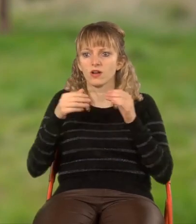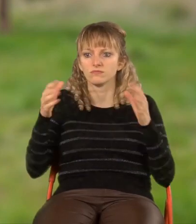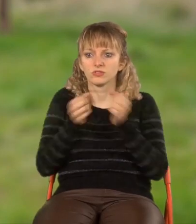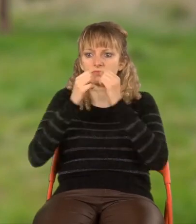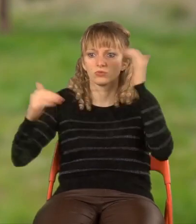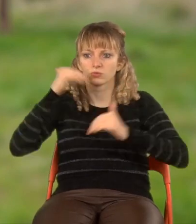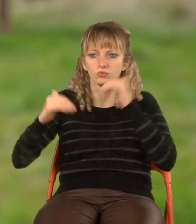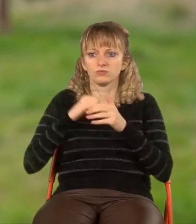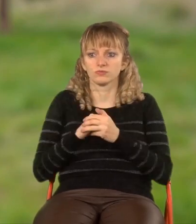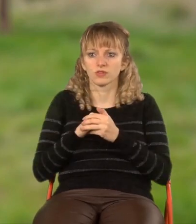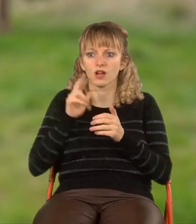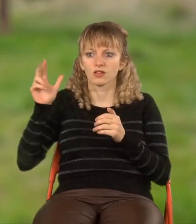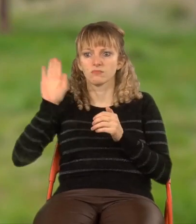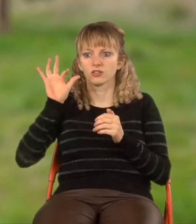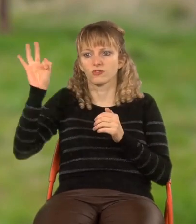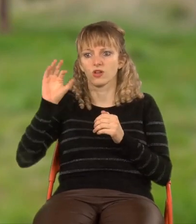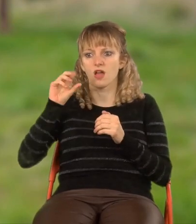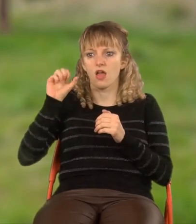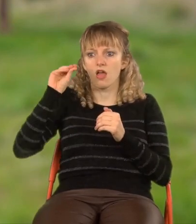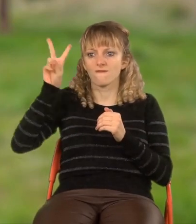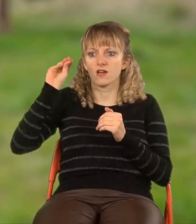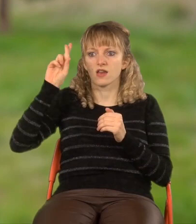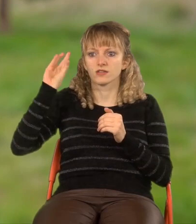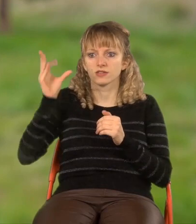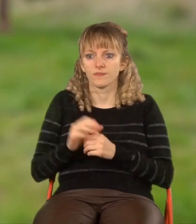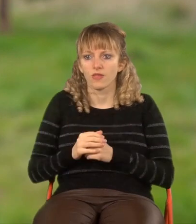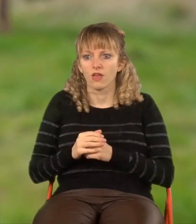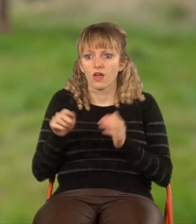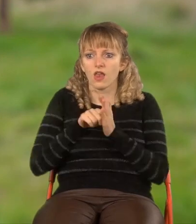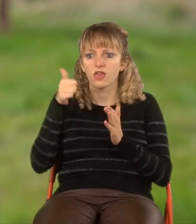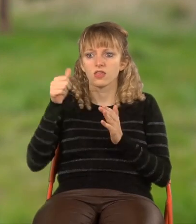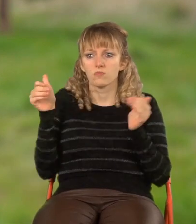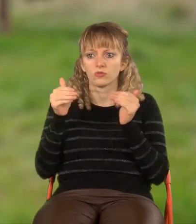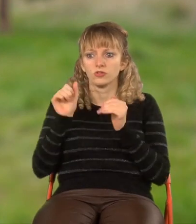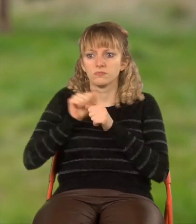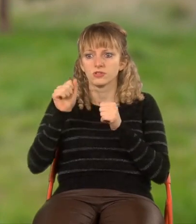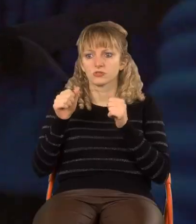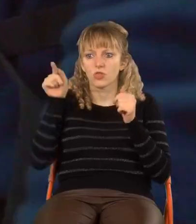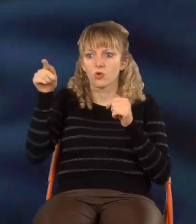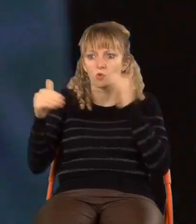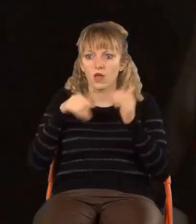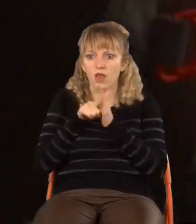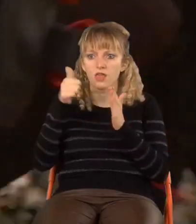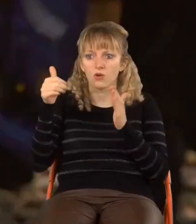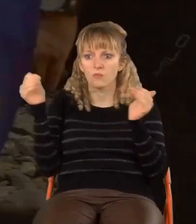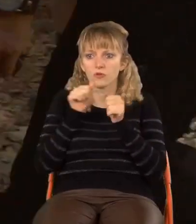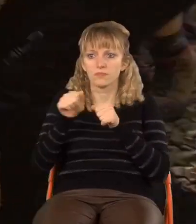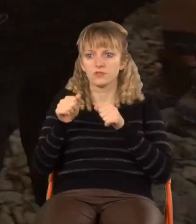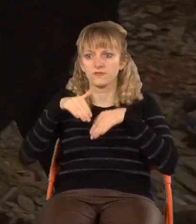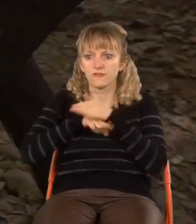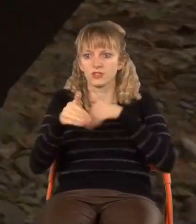swój Everest, dla jednego może być to górka, dla jednego może to być wyjście do sklepu.